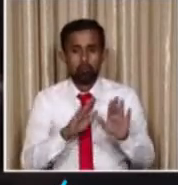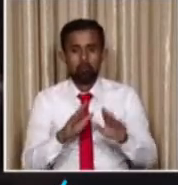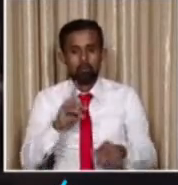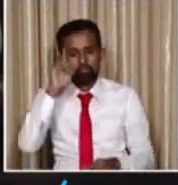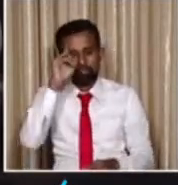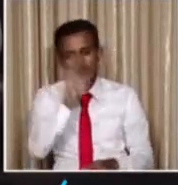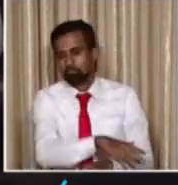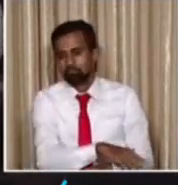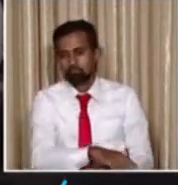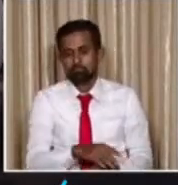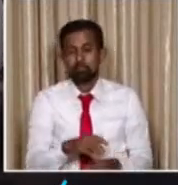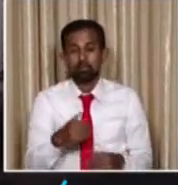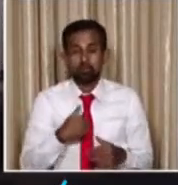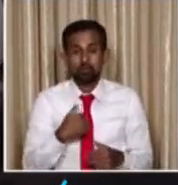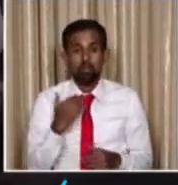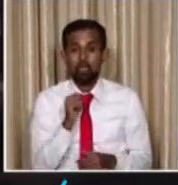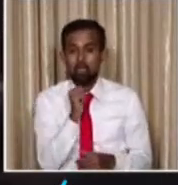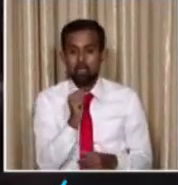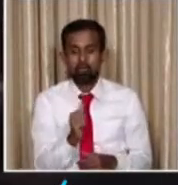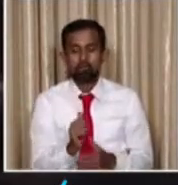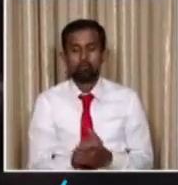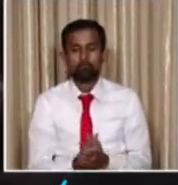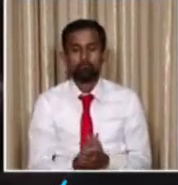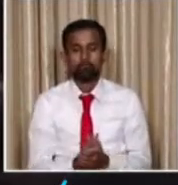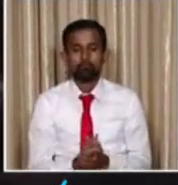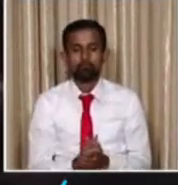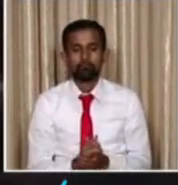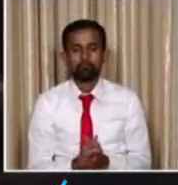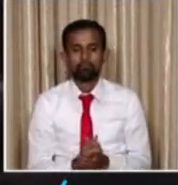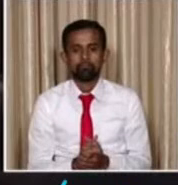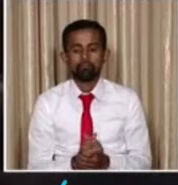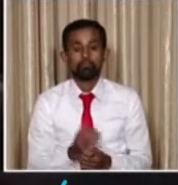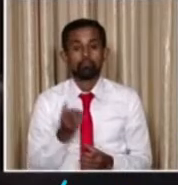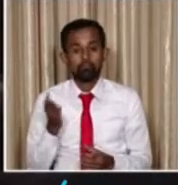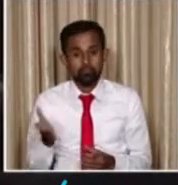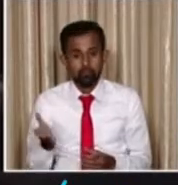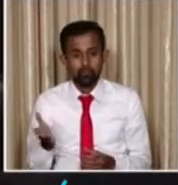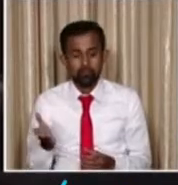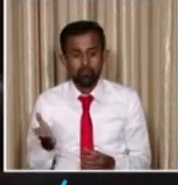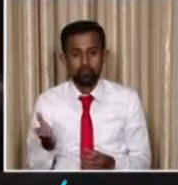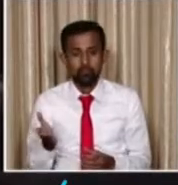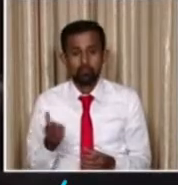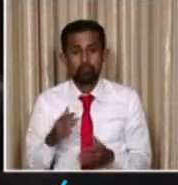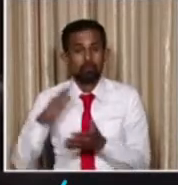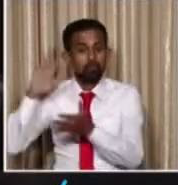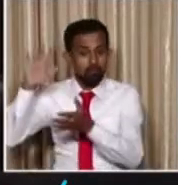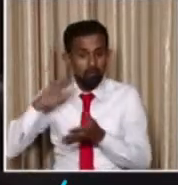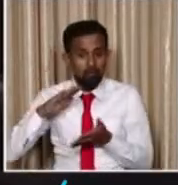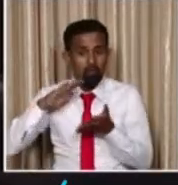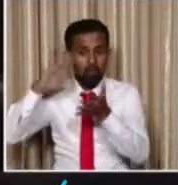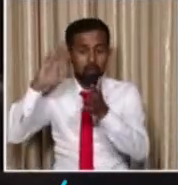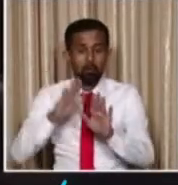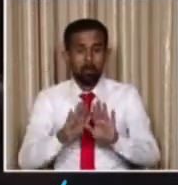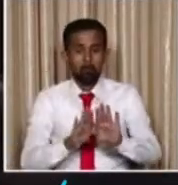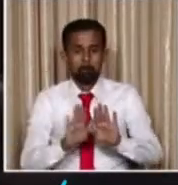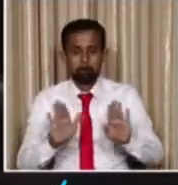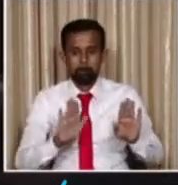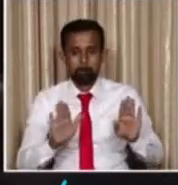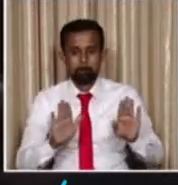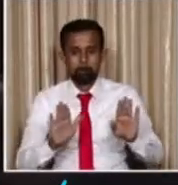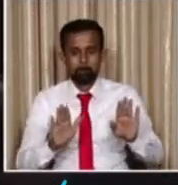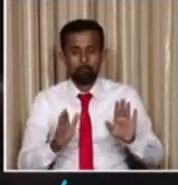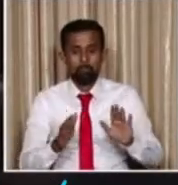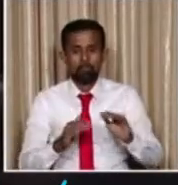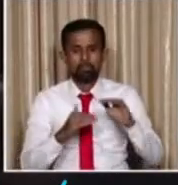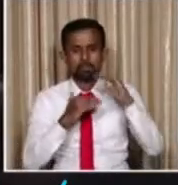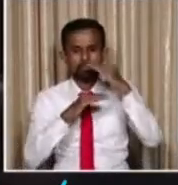වෙනවා. ඒක තමයි අද මහ පොළොවේ තියෙන ඇත්ත තත්ති. ඒ නිසා මේ ආනයන අපනයන පාලනේ පිළිබඳ අපි මොන